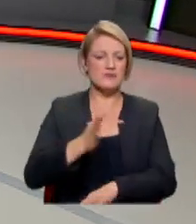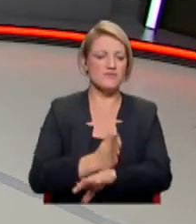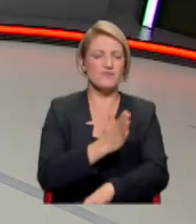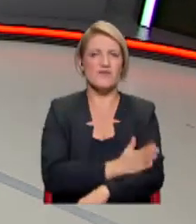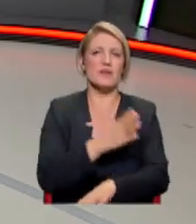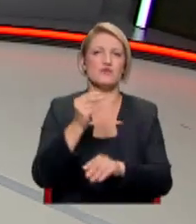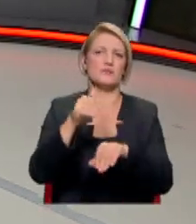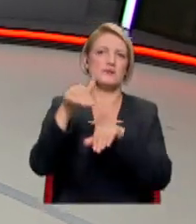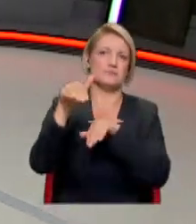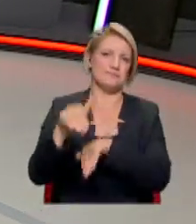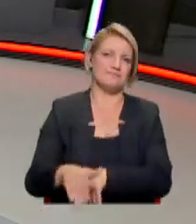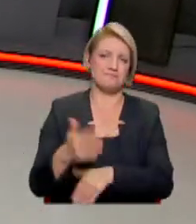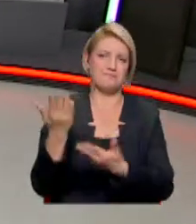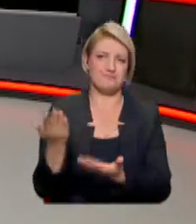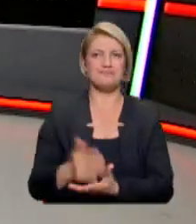toprağına